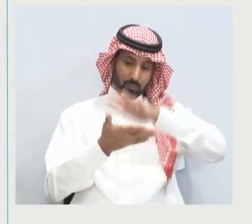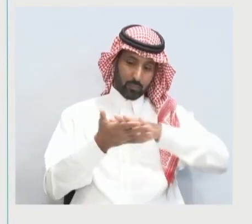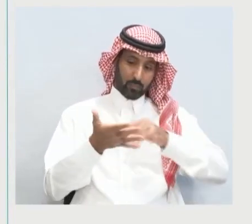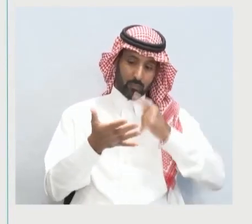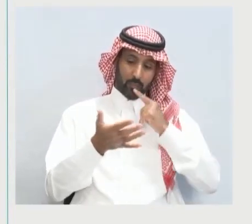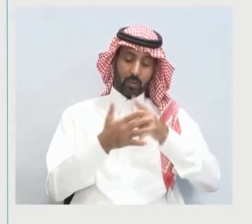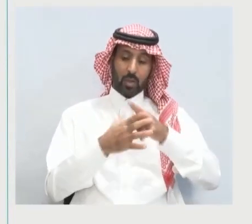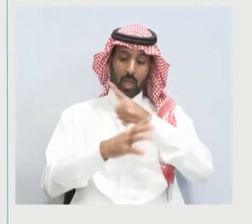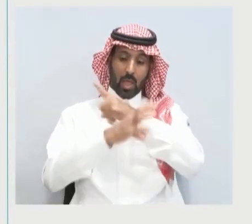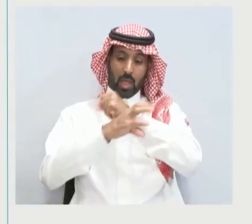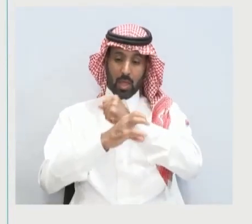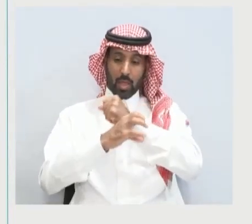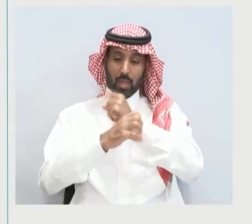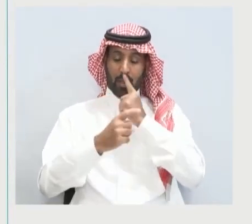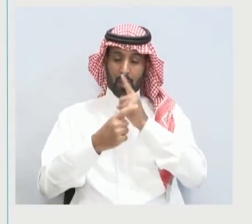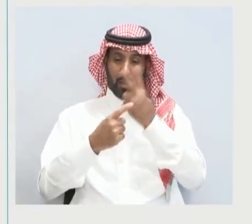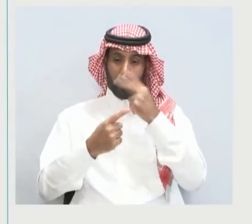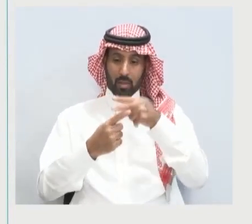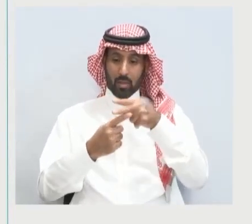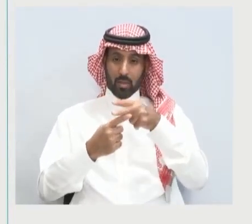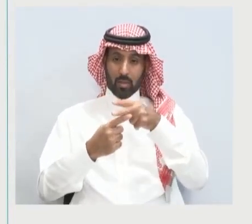الاكسل نستطيع